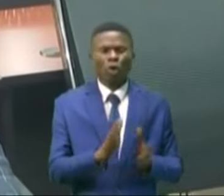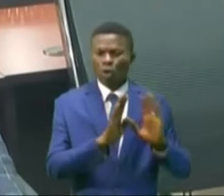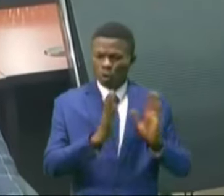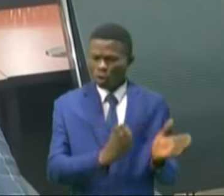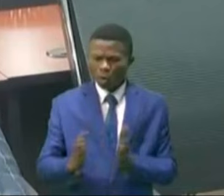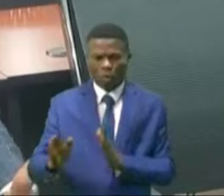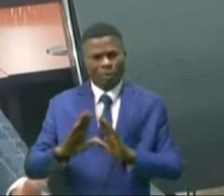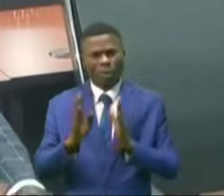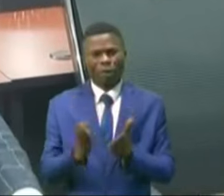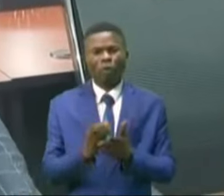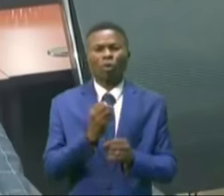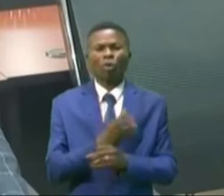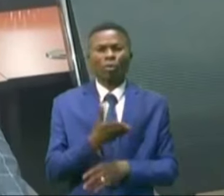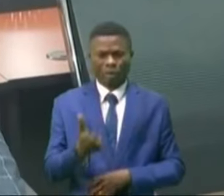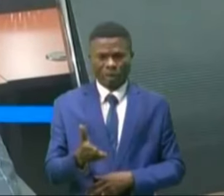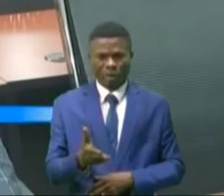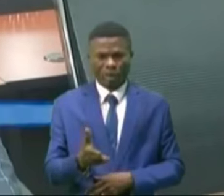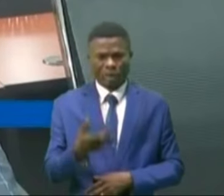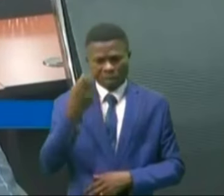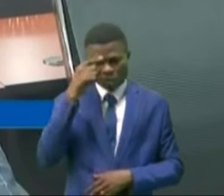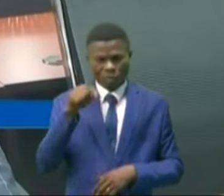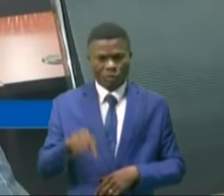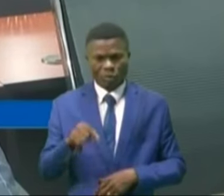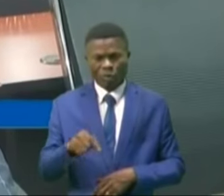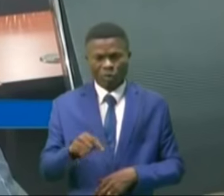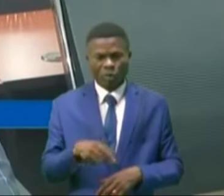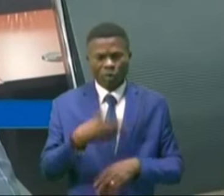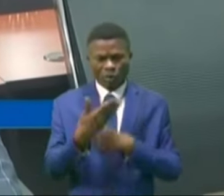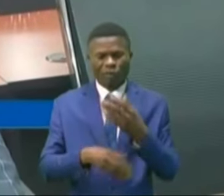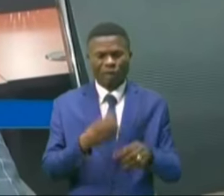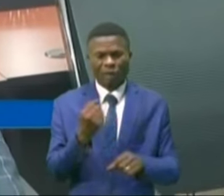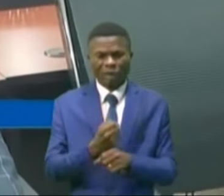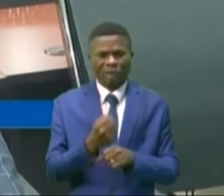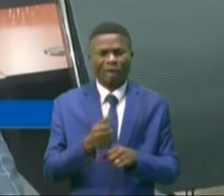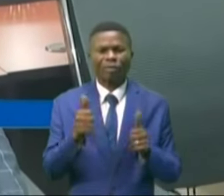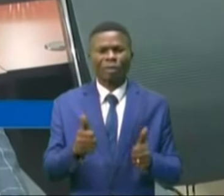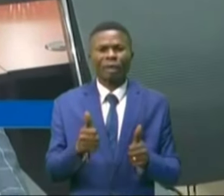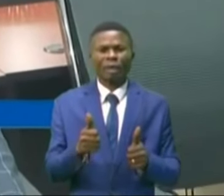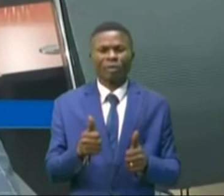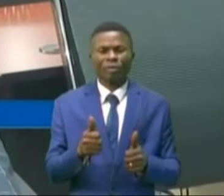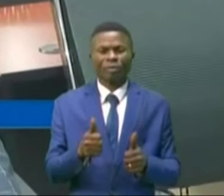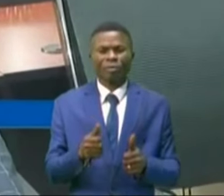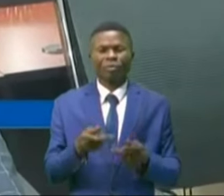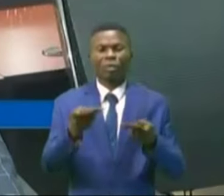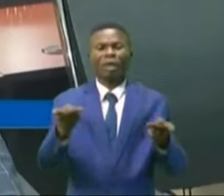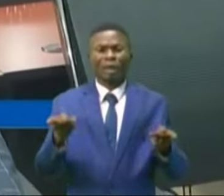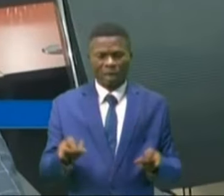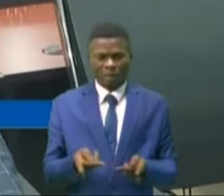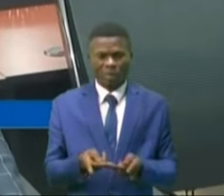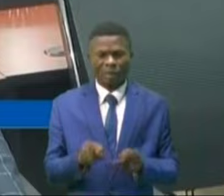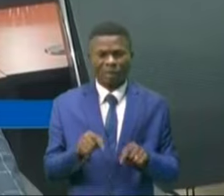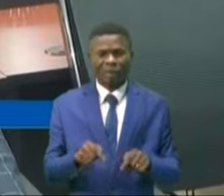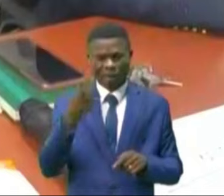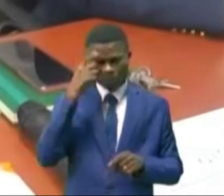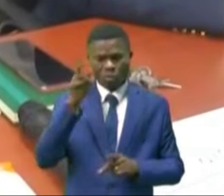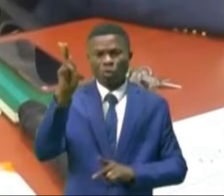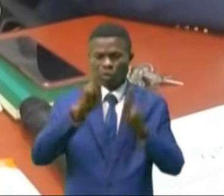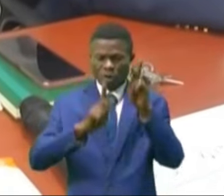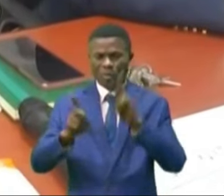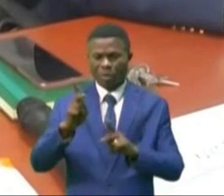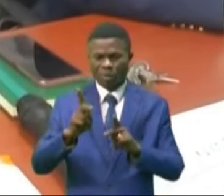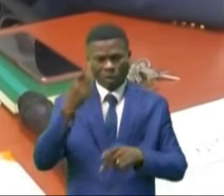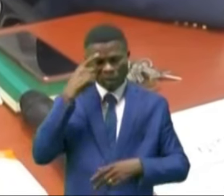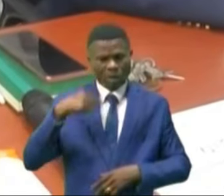commun, profitons de cette occasion pour mieux faire les choses. Ici, c'est l'intérêt de la population qui est mis en réserve.